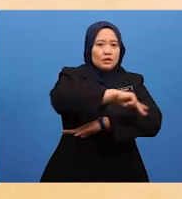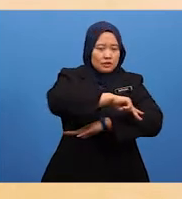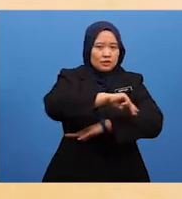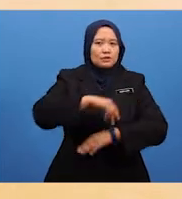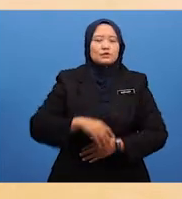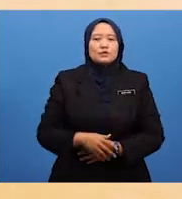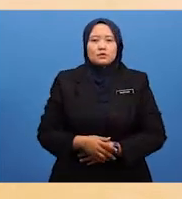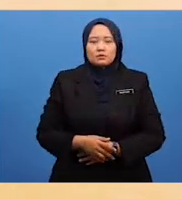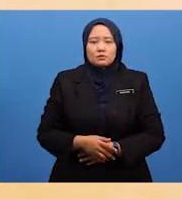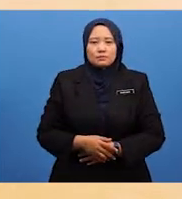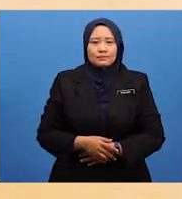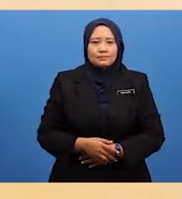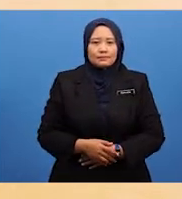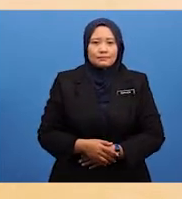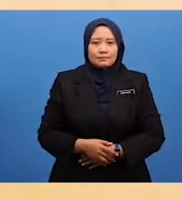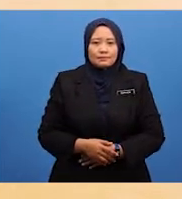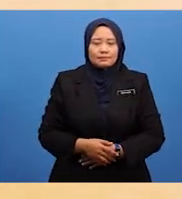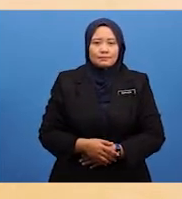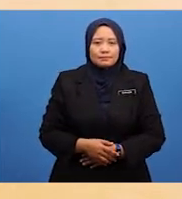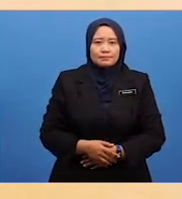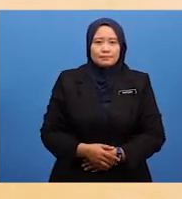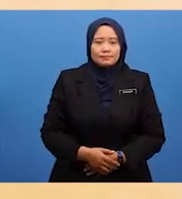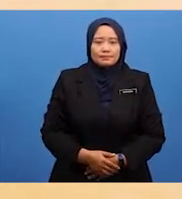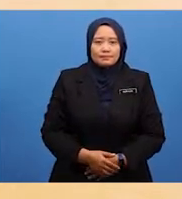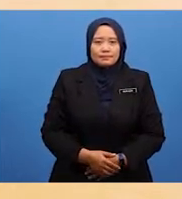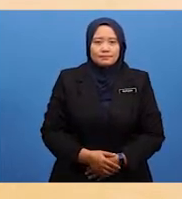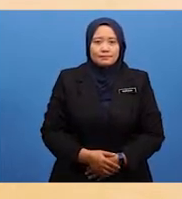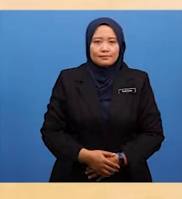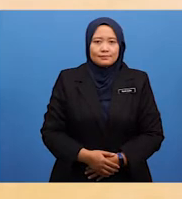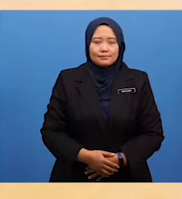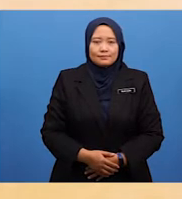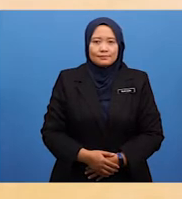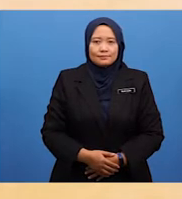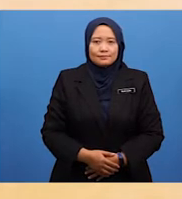10 saat untuk kamu berfikir dan memberi jawapan.